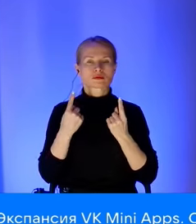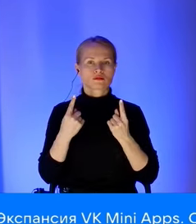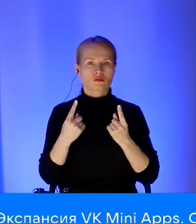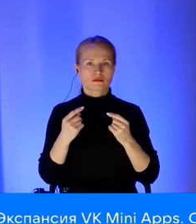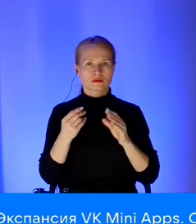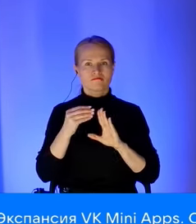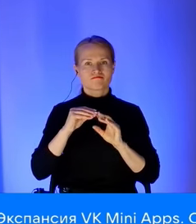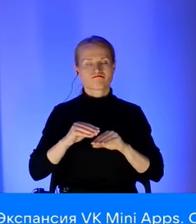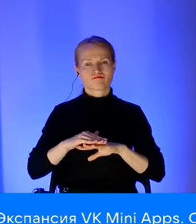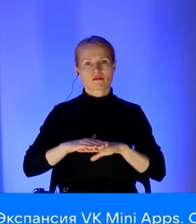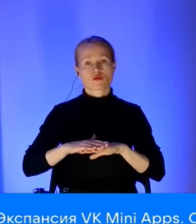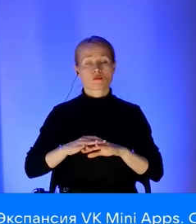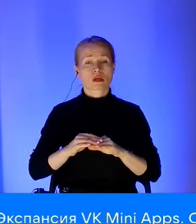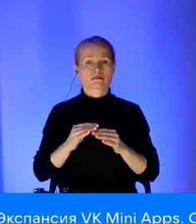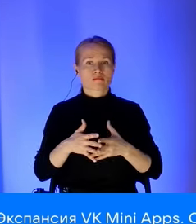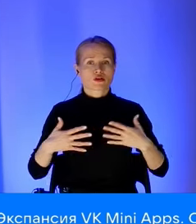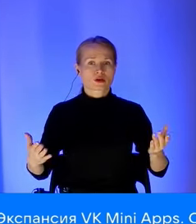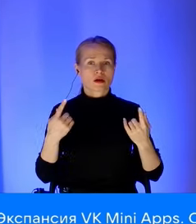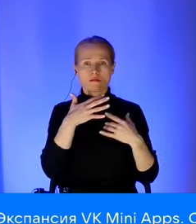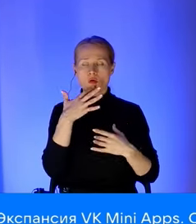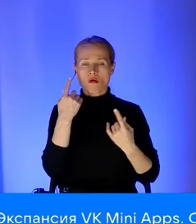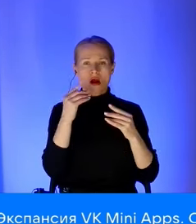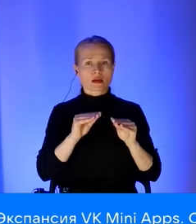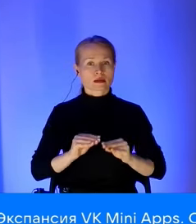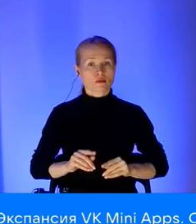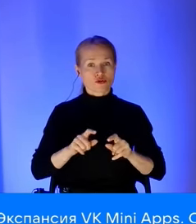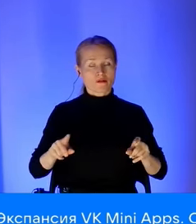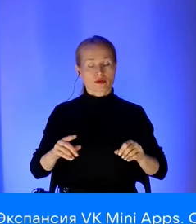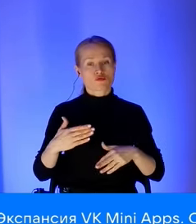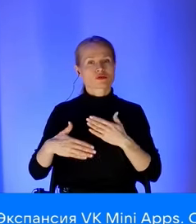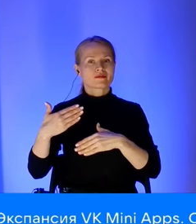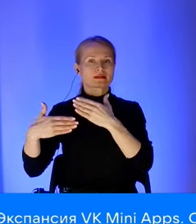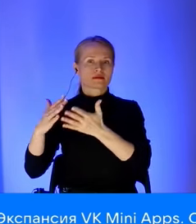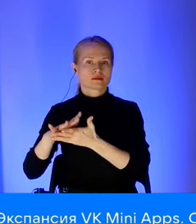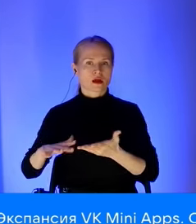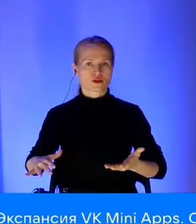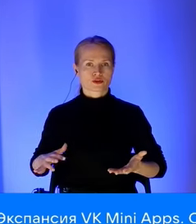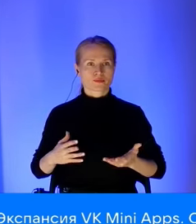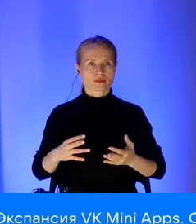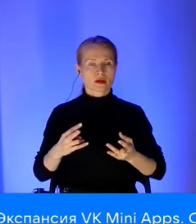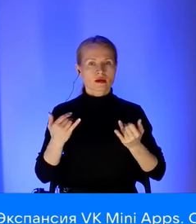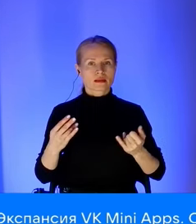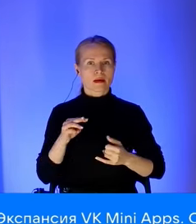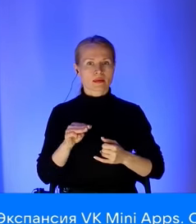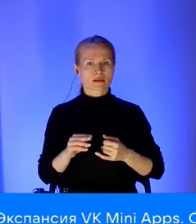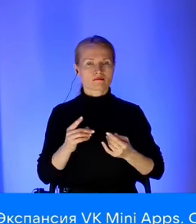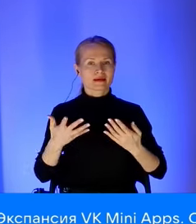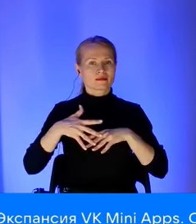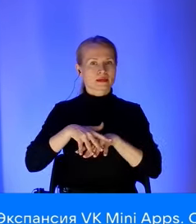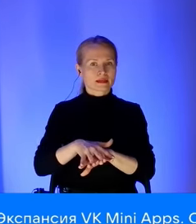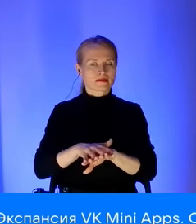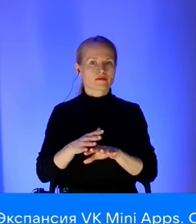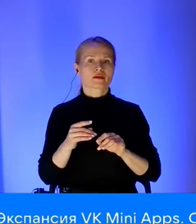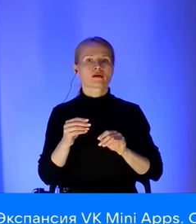нас действительно большая, много разработчиков, и ее нужно двигать дальше. На данный момент мы уже интегрированы в некоторые проекты группы,